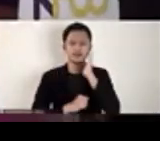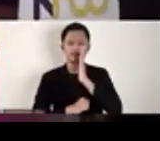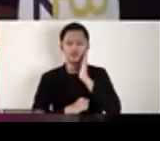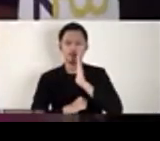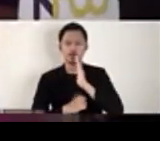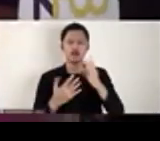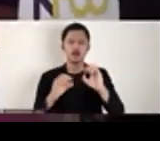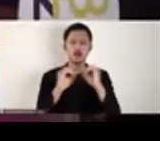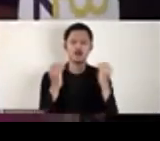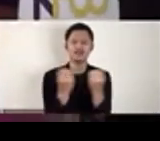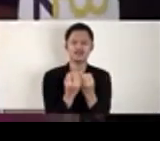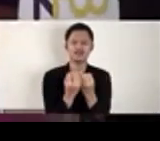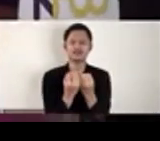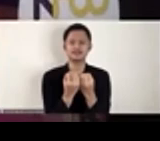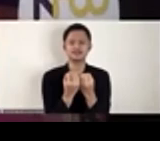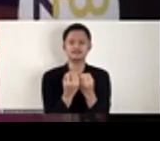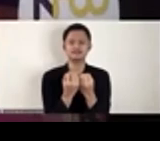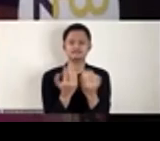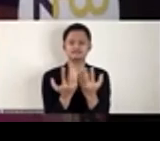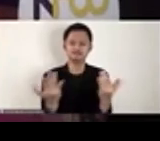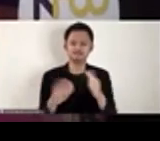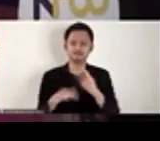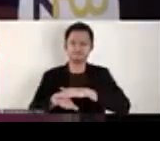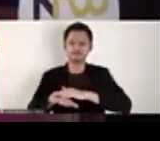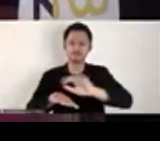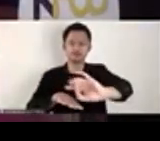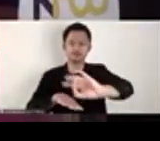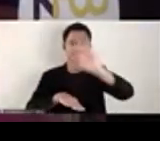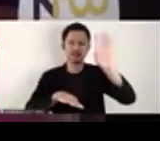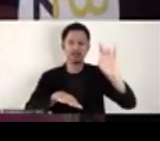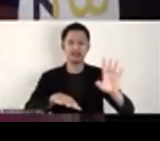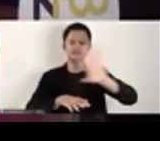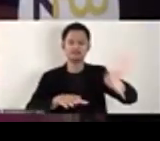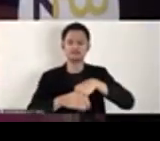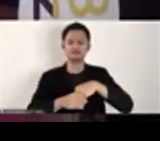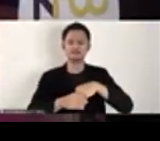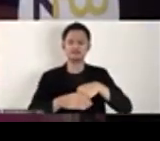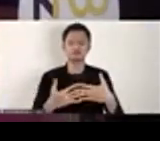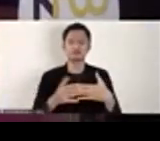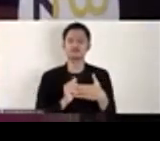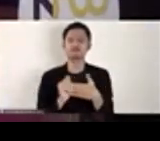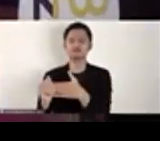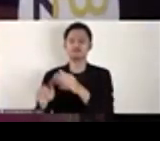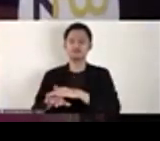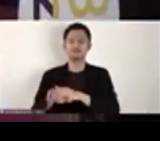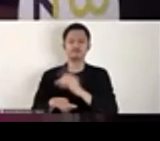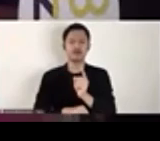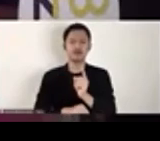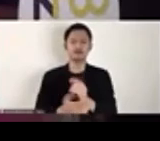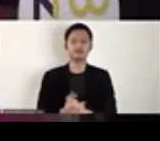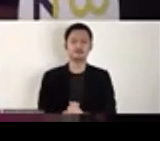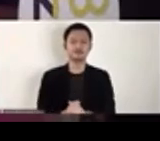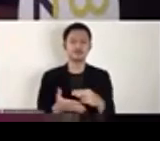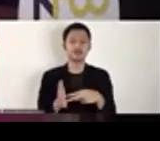organisasi a-a-a-a masyarakat adat dan nenek kepala ke ini pimpinan adat dan lain sebagainya jadi itu memang juga